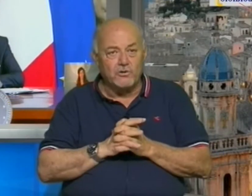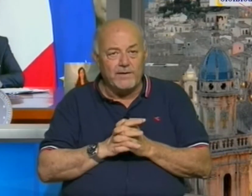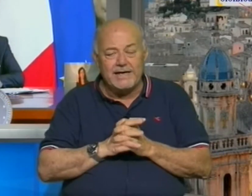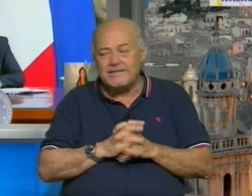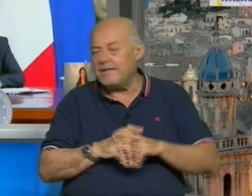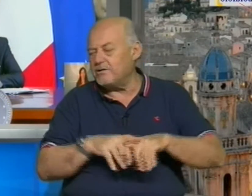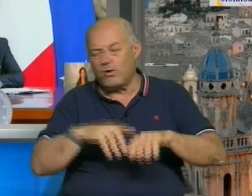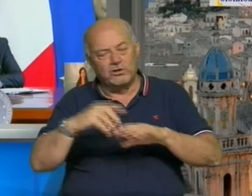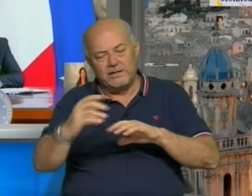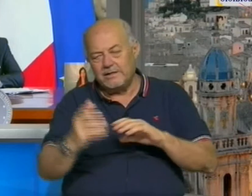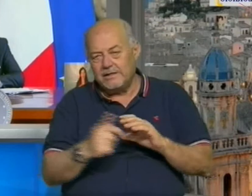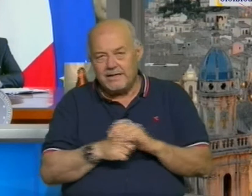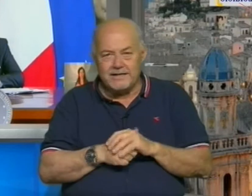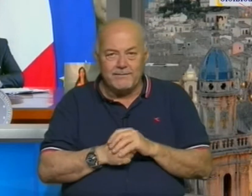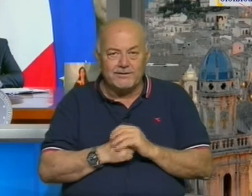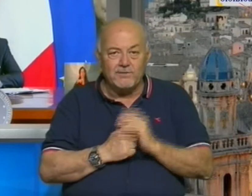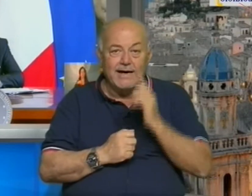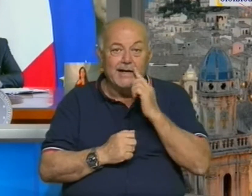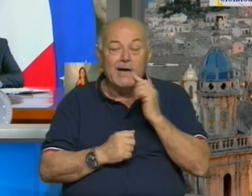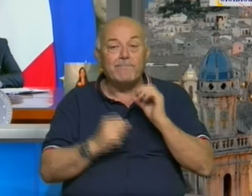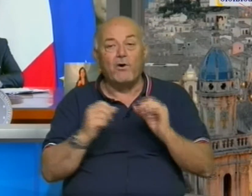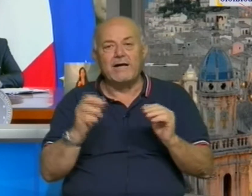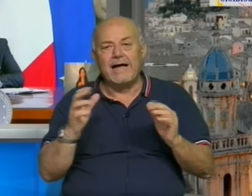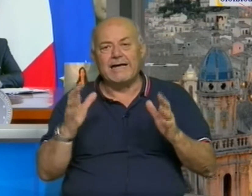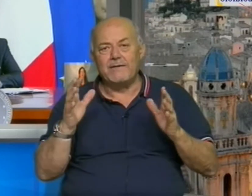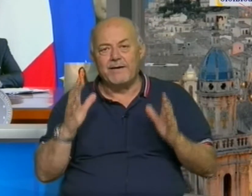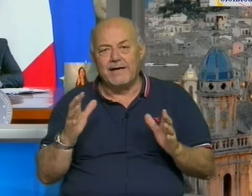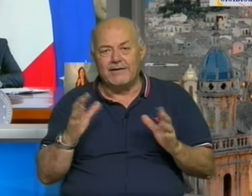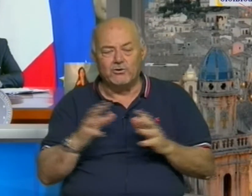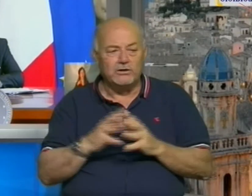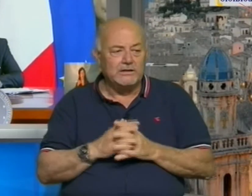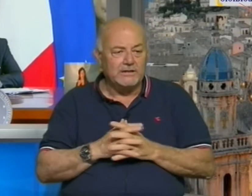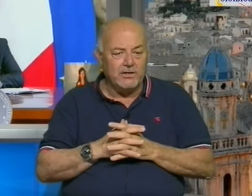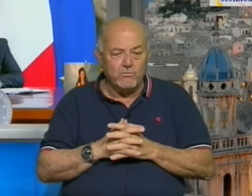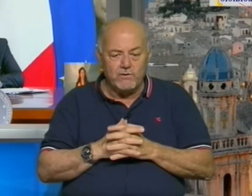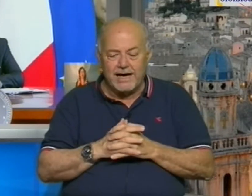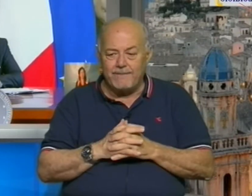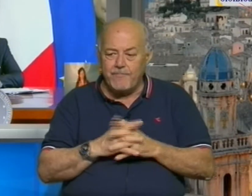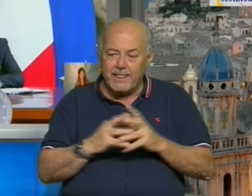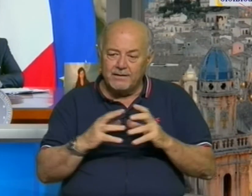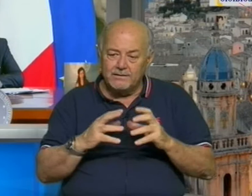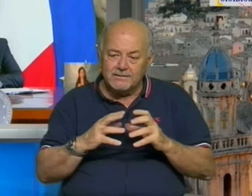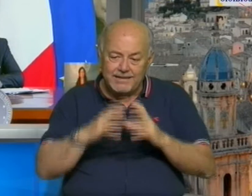nostro Paese, i soldi li andiamo a trovare, e poi ha anche parlato di una